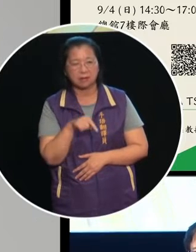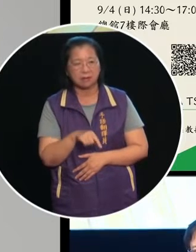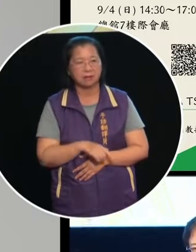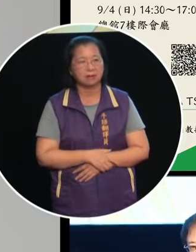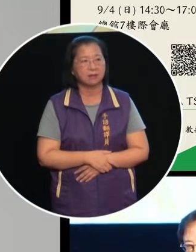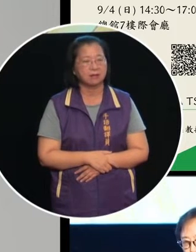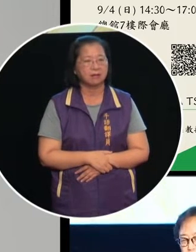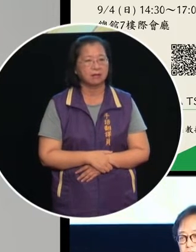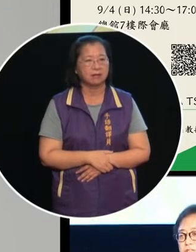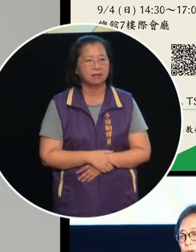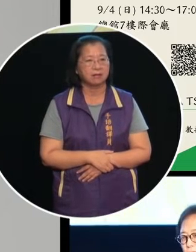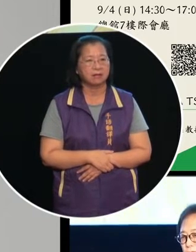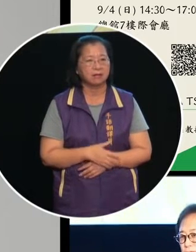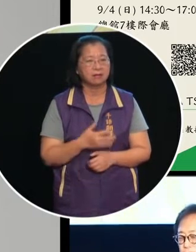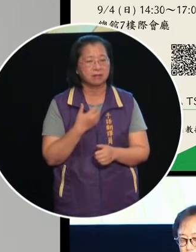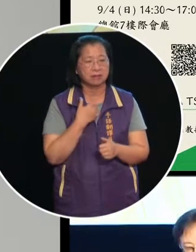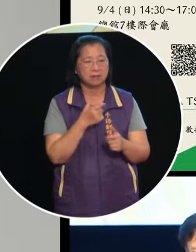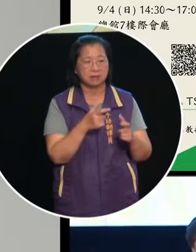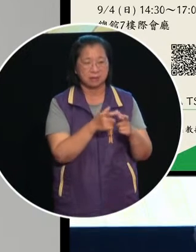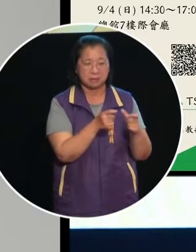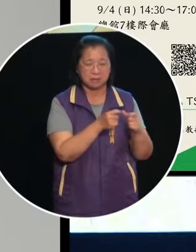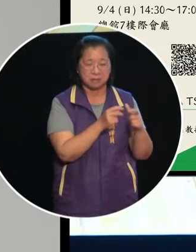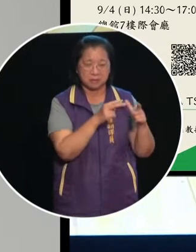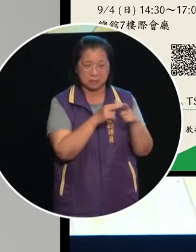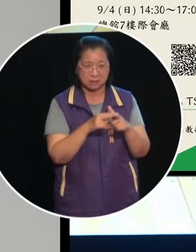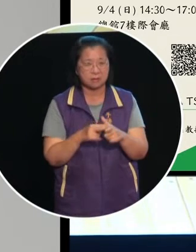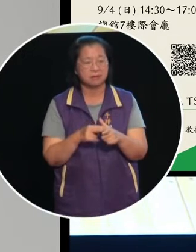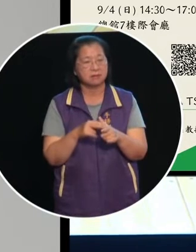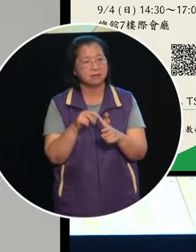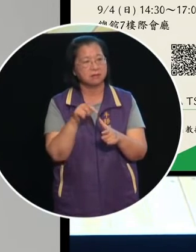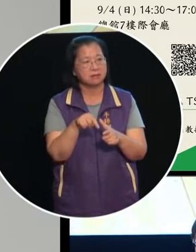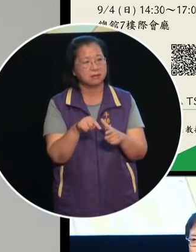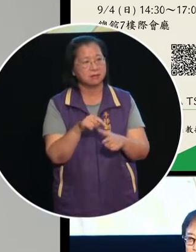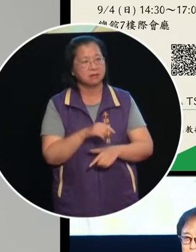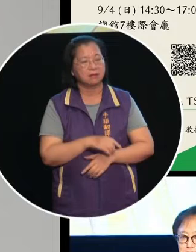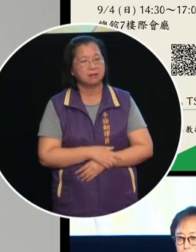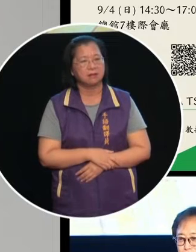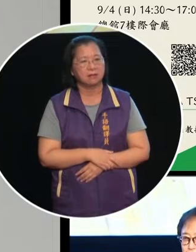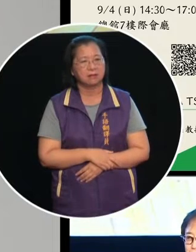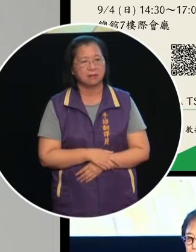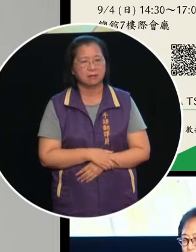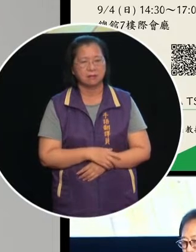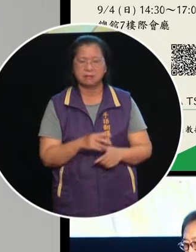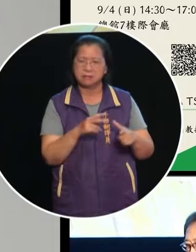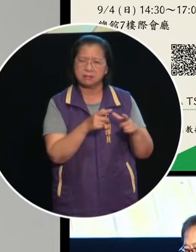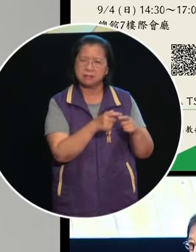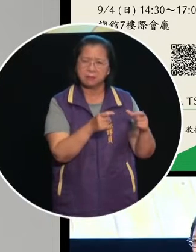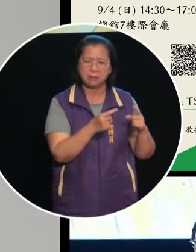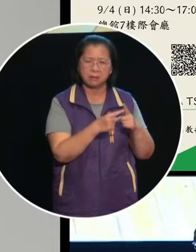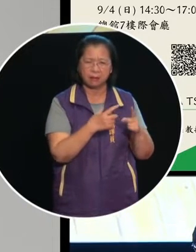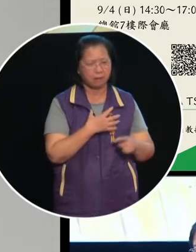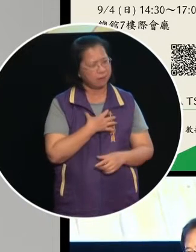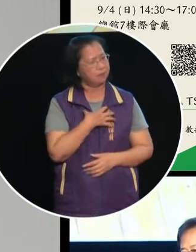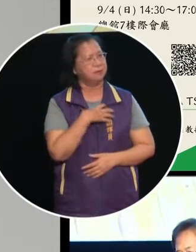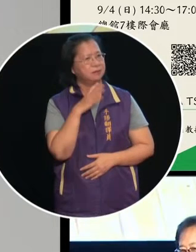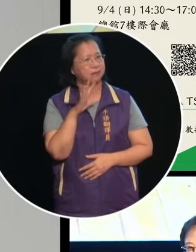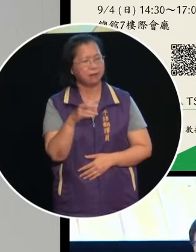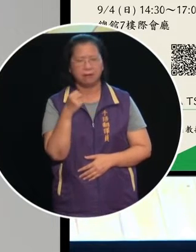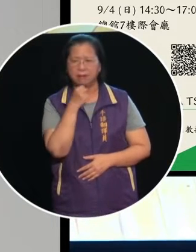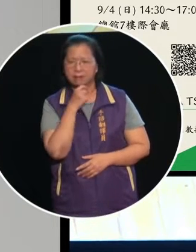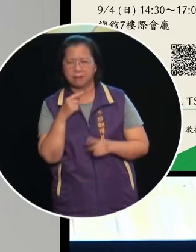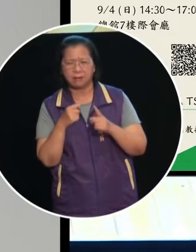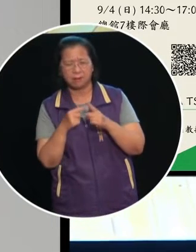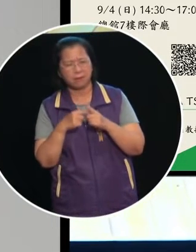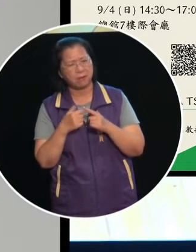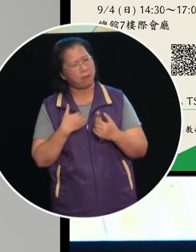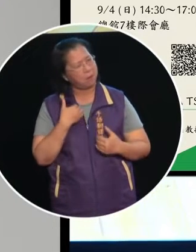东给日本介绍，这个时候啊，日本人这边讲我们很惊讶，很意外，台湾人怎么这么乐